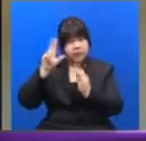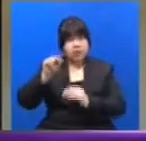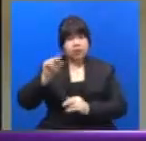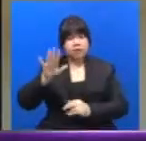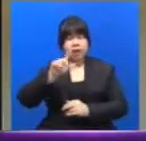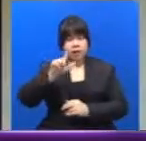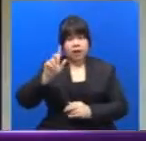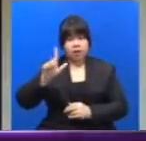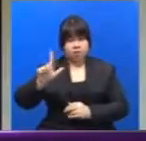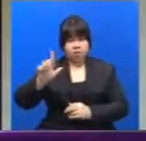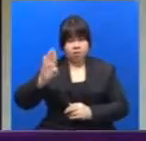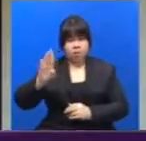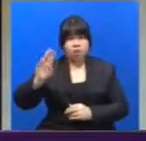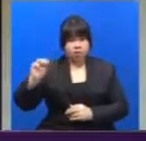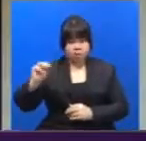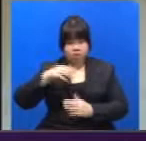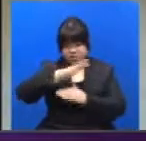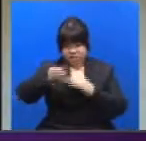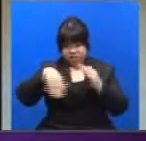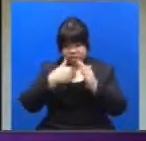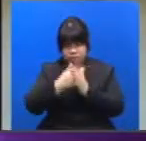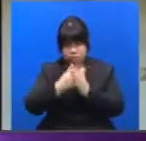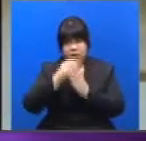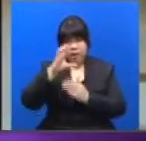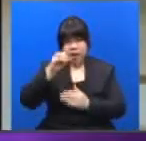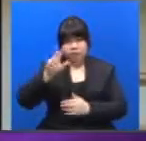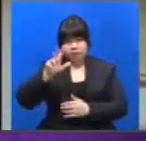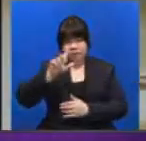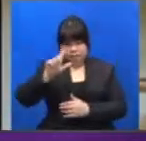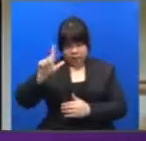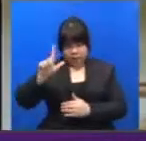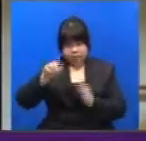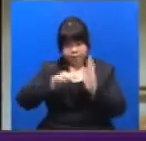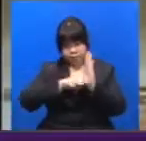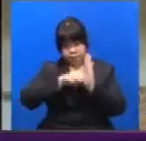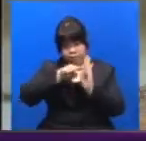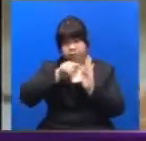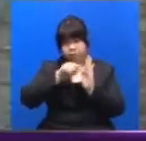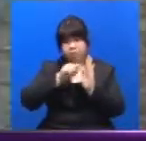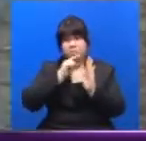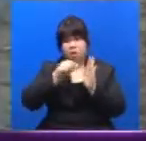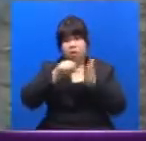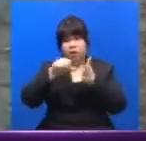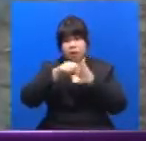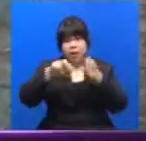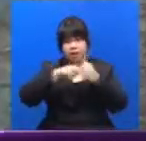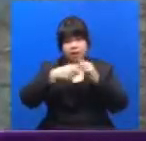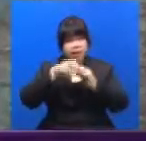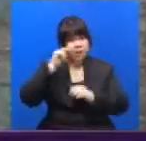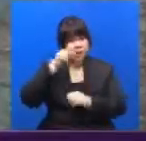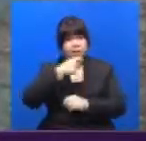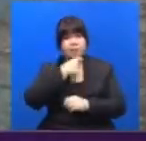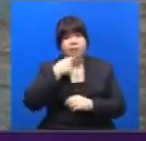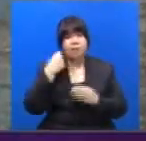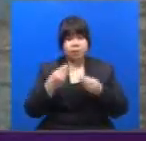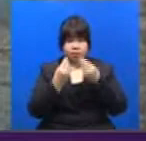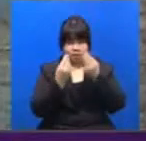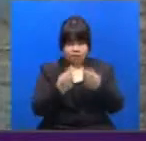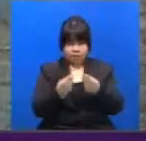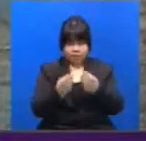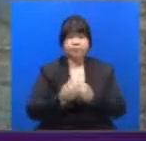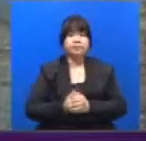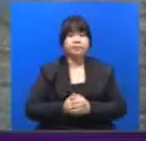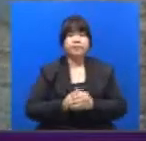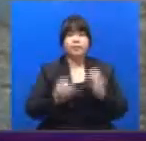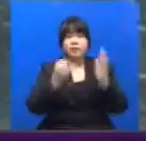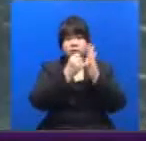บาทเมตรจากความจทั้หมด 53 ล้านลูบาเมตรเพื่อแ้ปัญหาภัยแรง ให้เกษตรกรในพ้นที่ชลประทานส